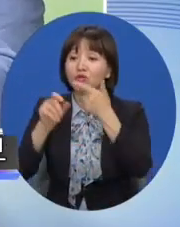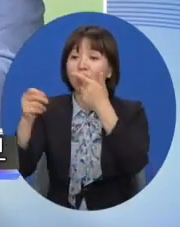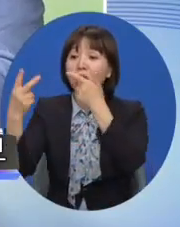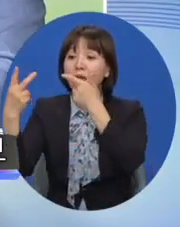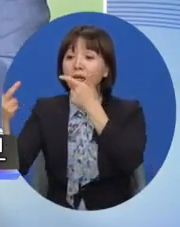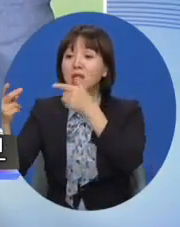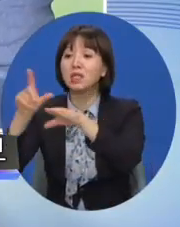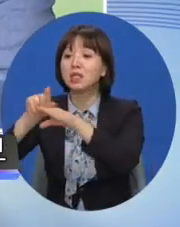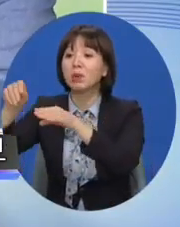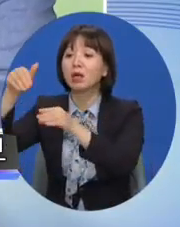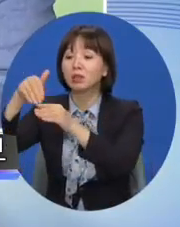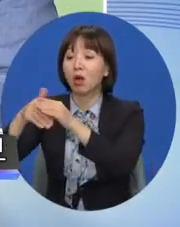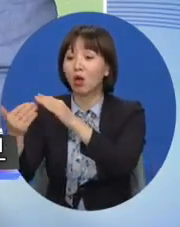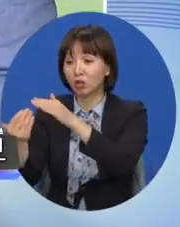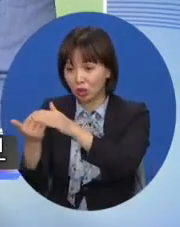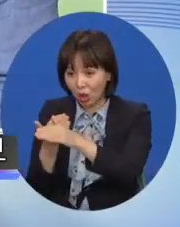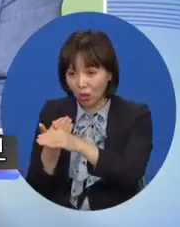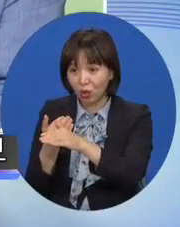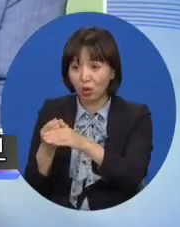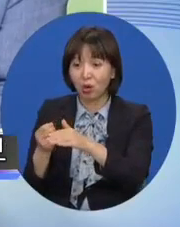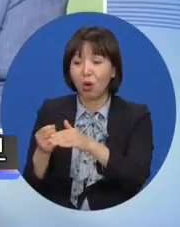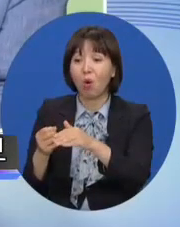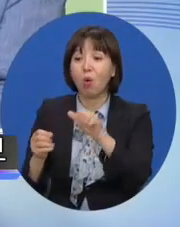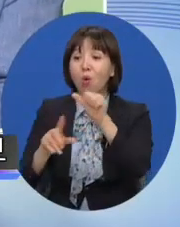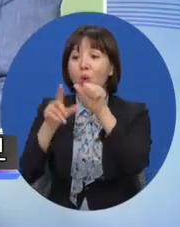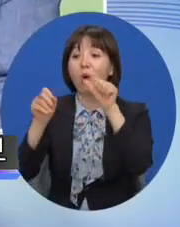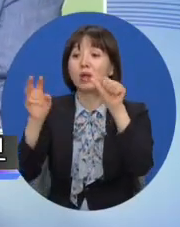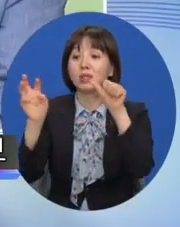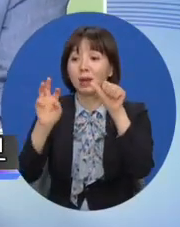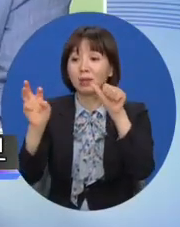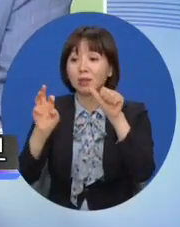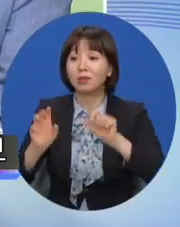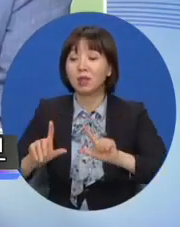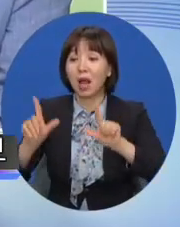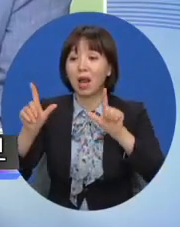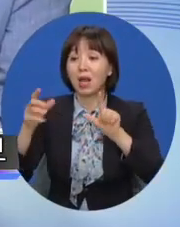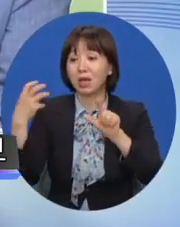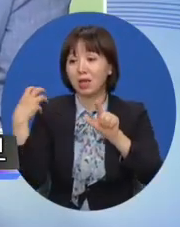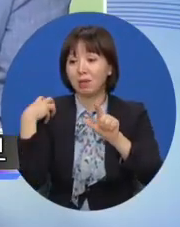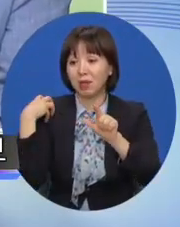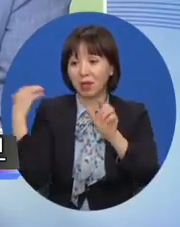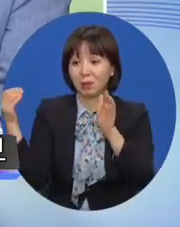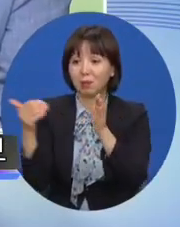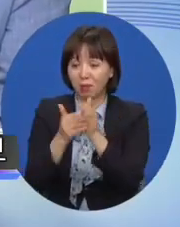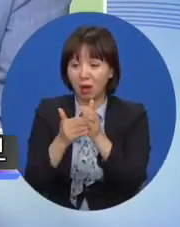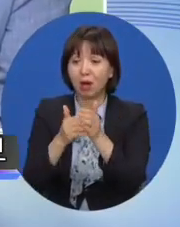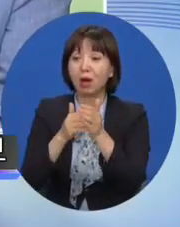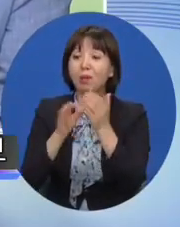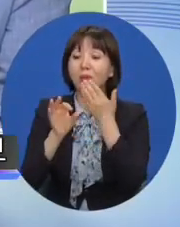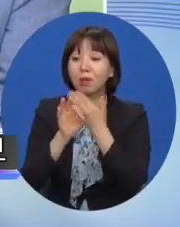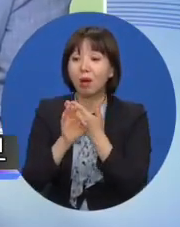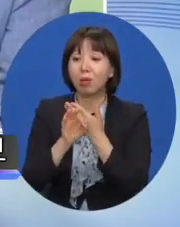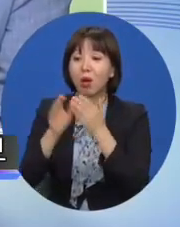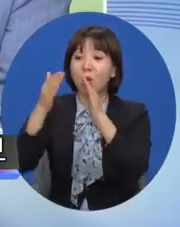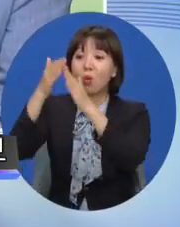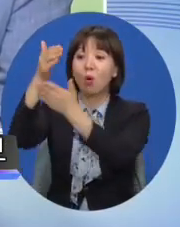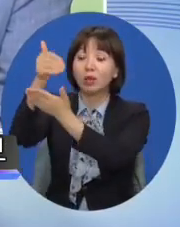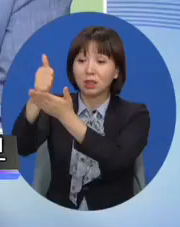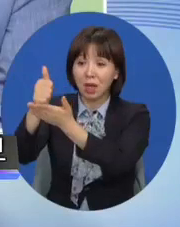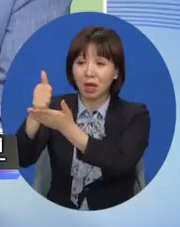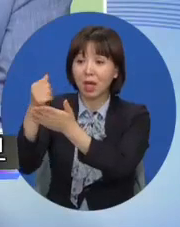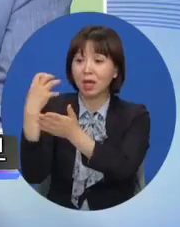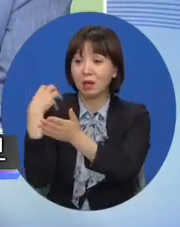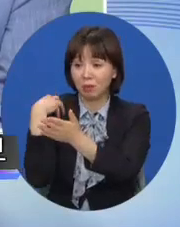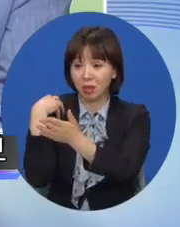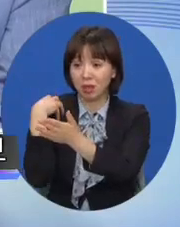지방선거 있기 전에도 전이고 5월 30일 날 임기가 만료가 되면 그 원장의 임기 재개